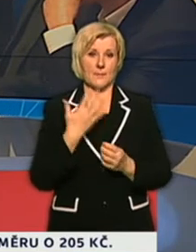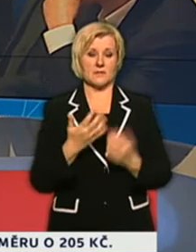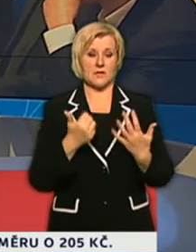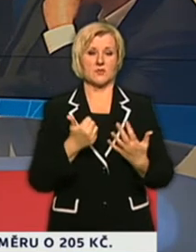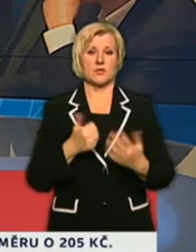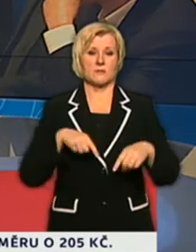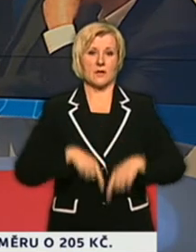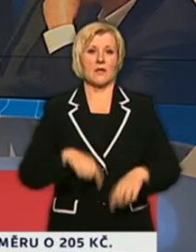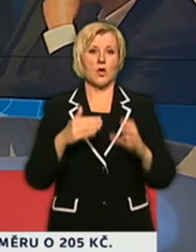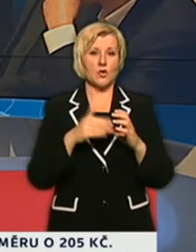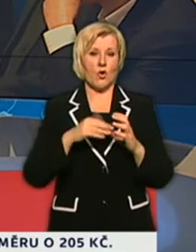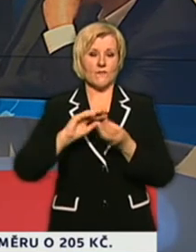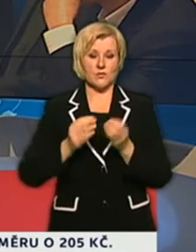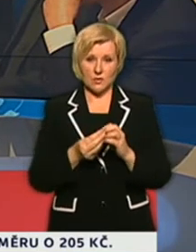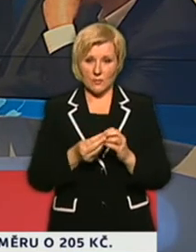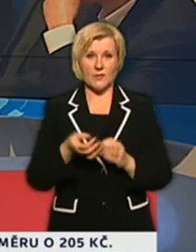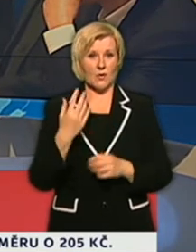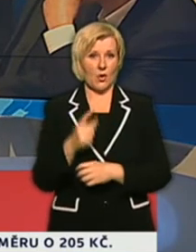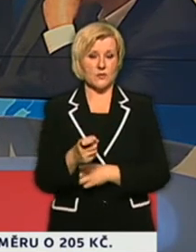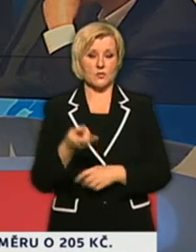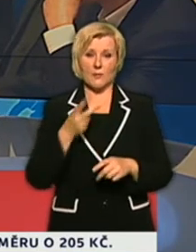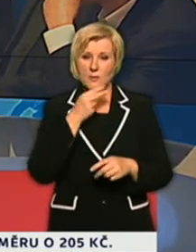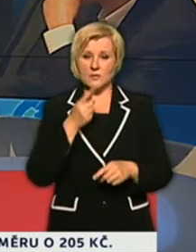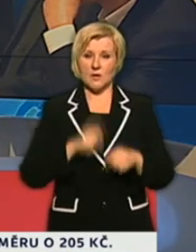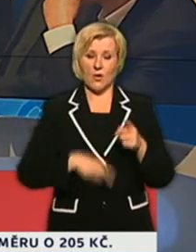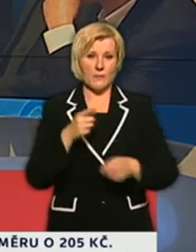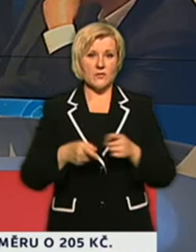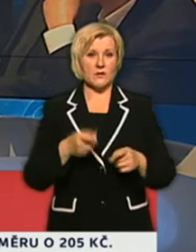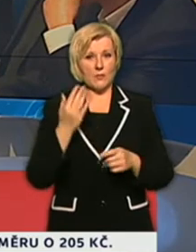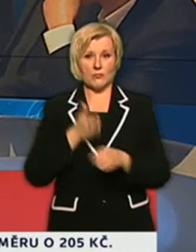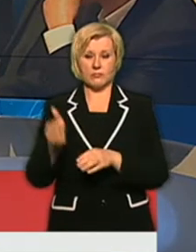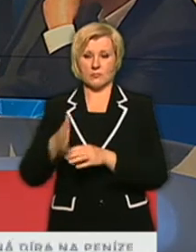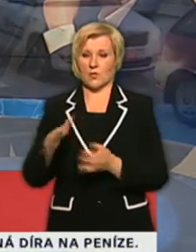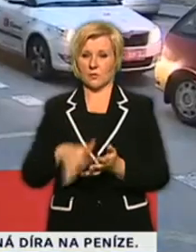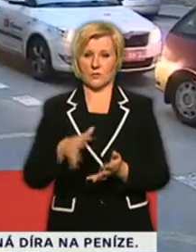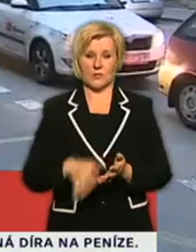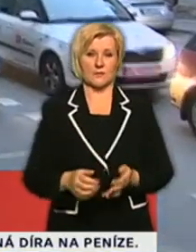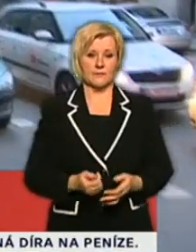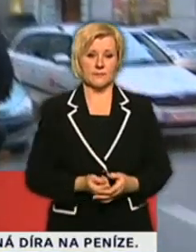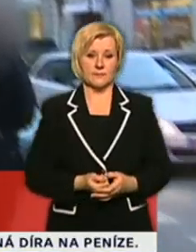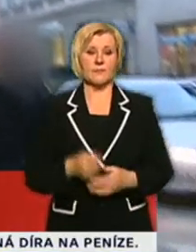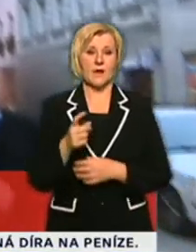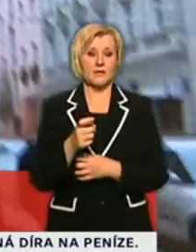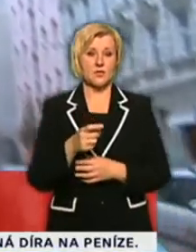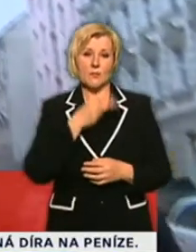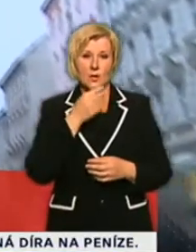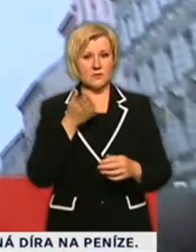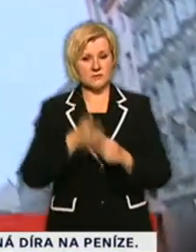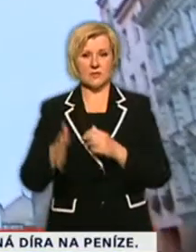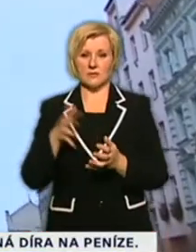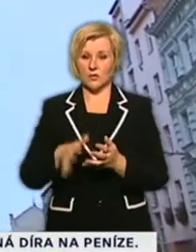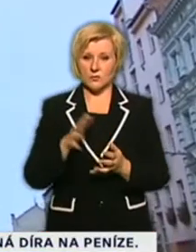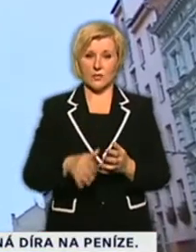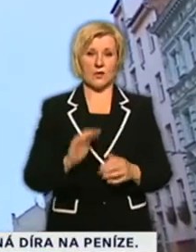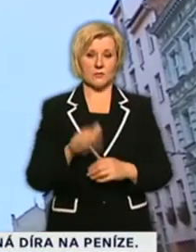majitelů growshopů, které v listopadu policie obvinila při zátazích po celé republice. Listopadový policejní zátah.